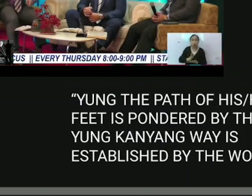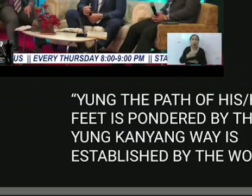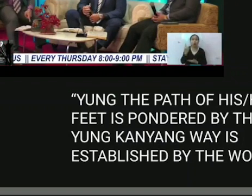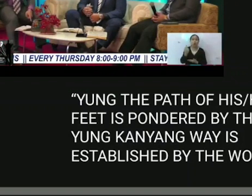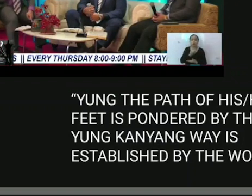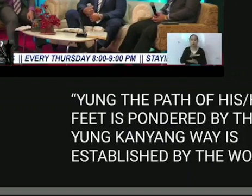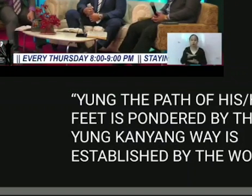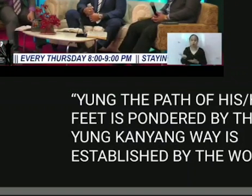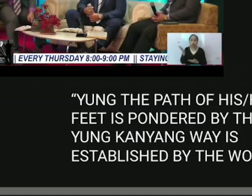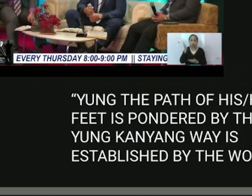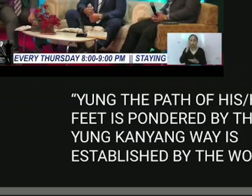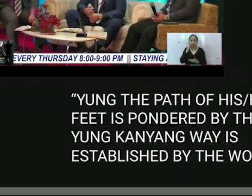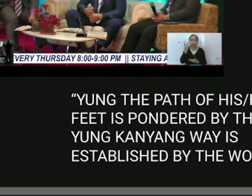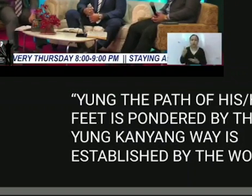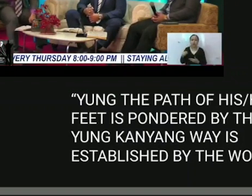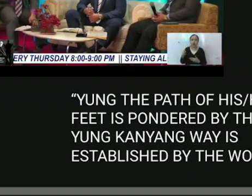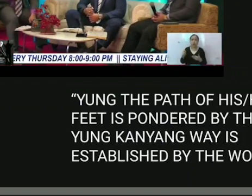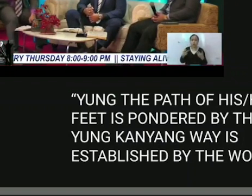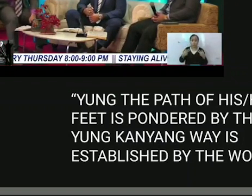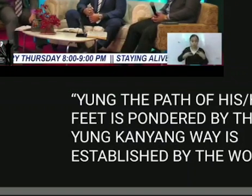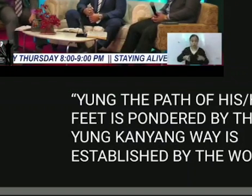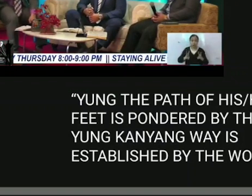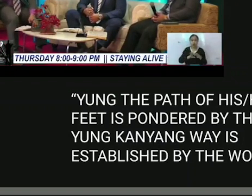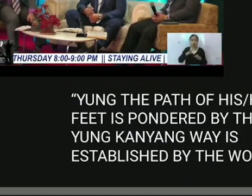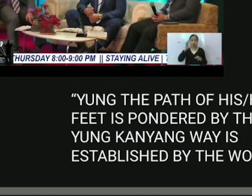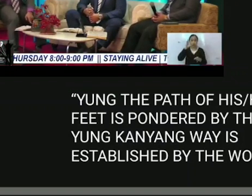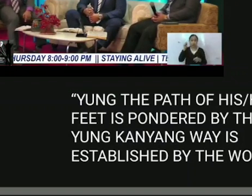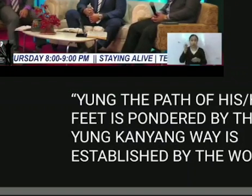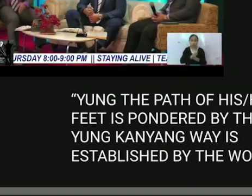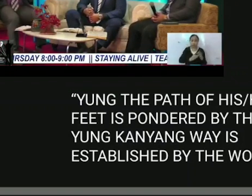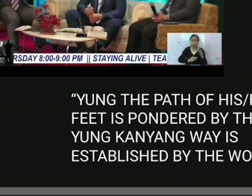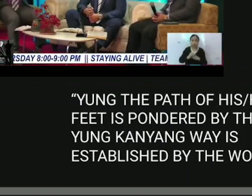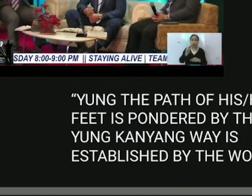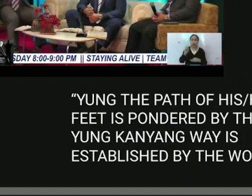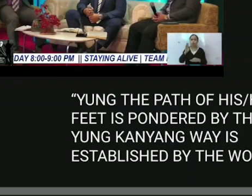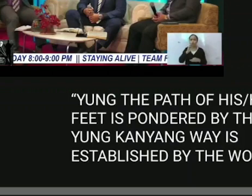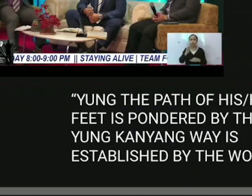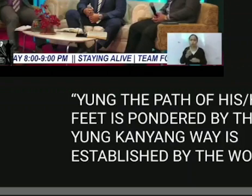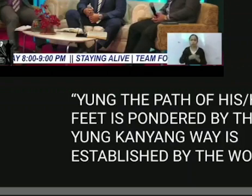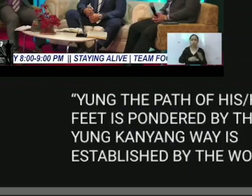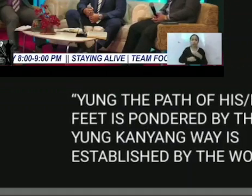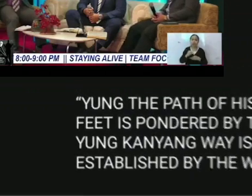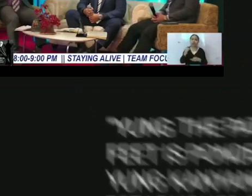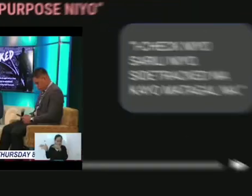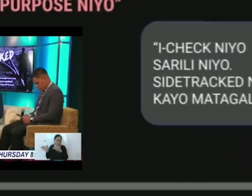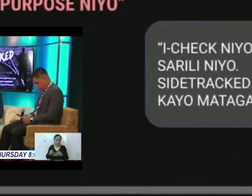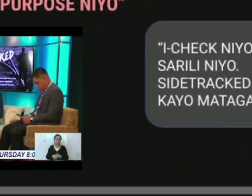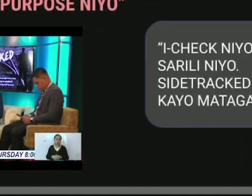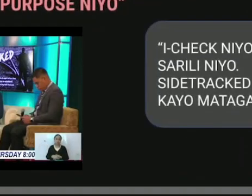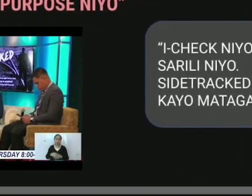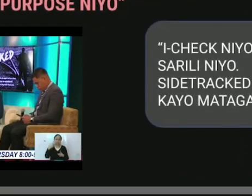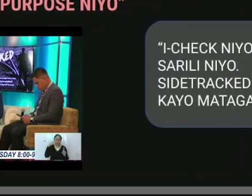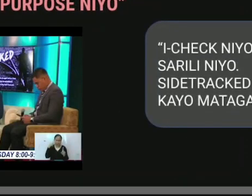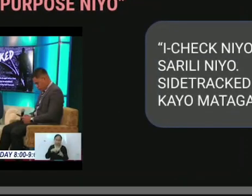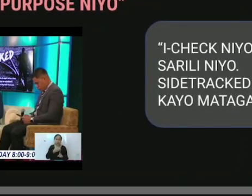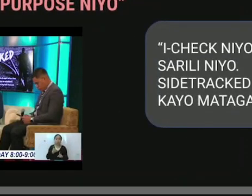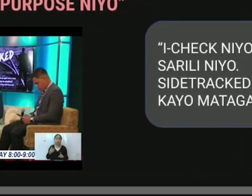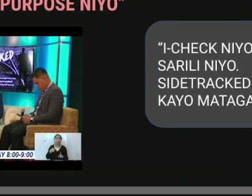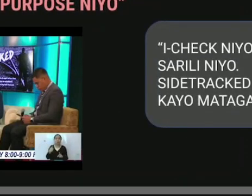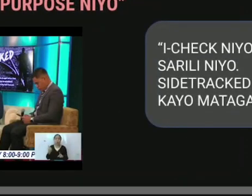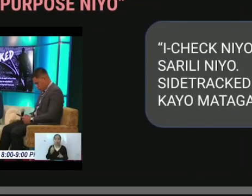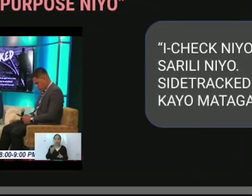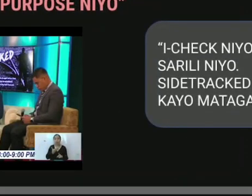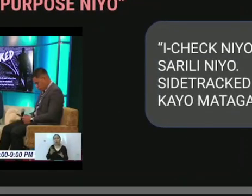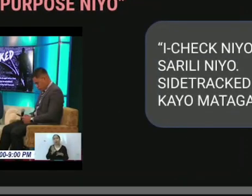kanyang, yung the path of his feet or her feet is pondered by the Lord. Alaman nyo na nandito kayo sa kondisyon